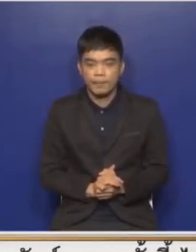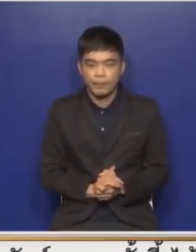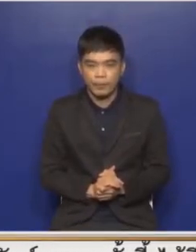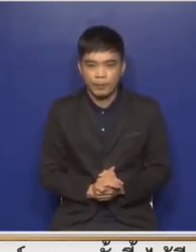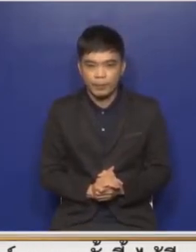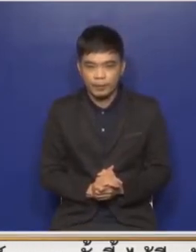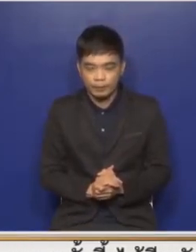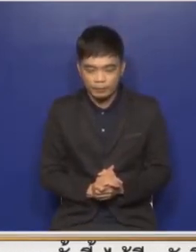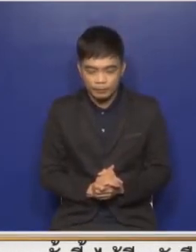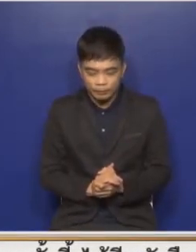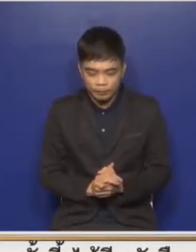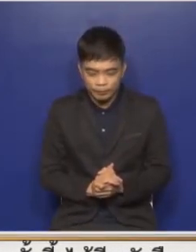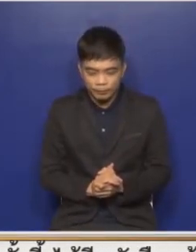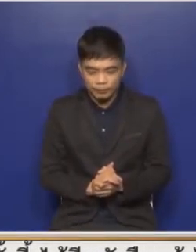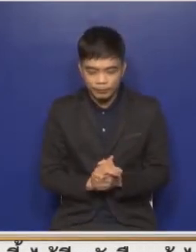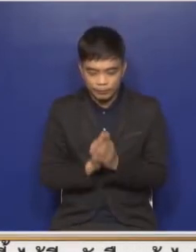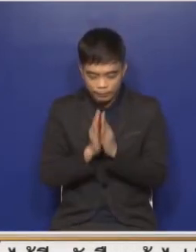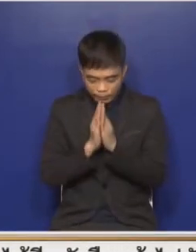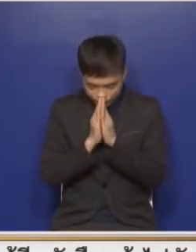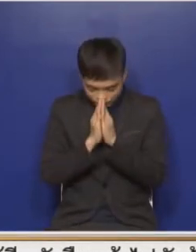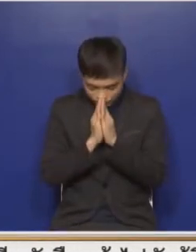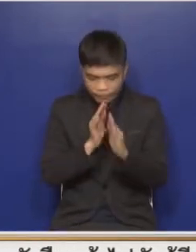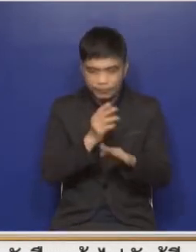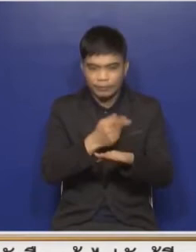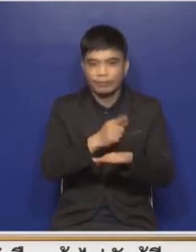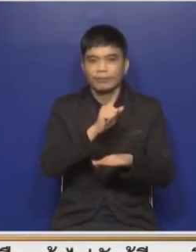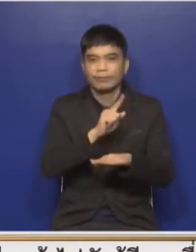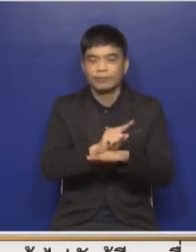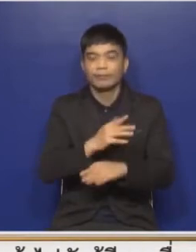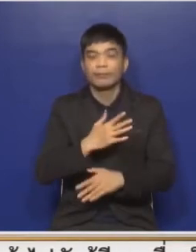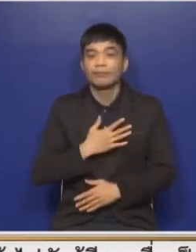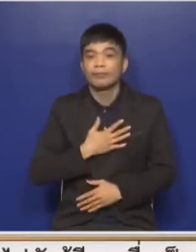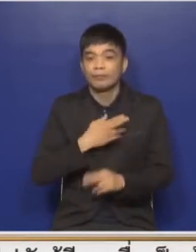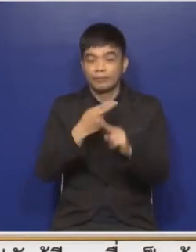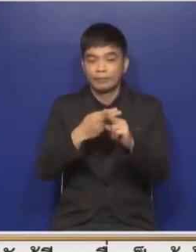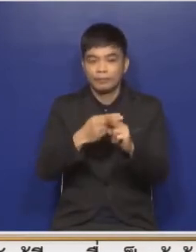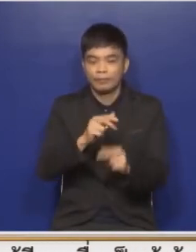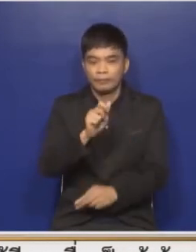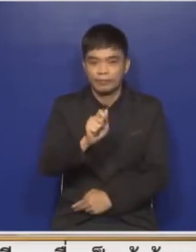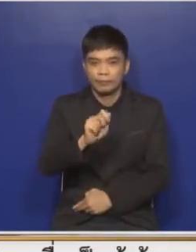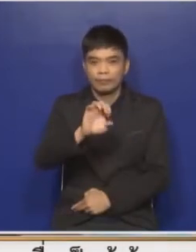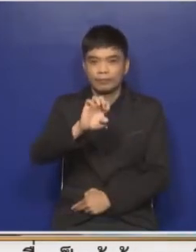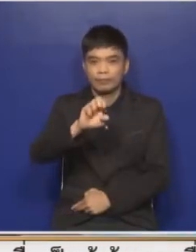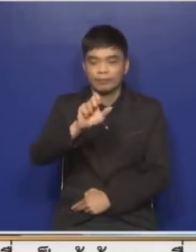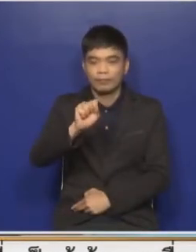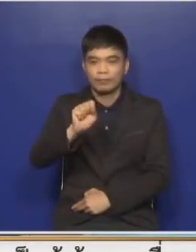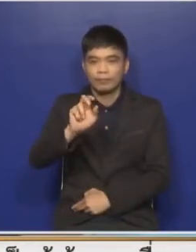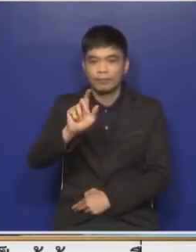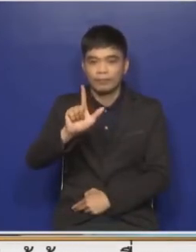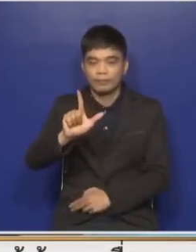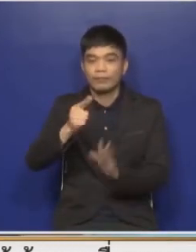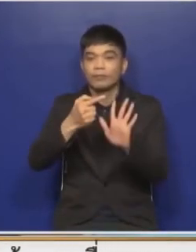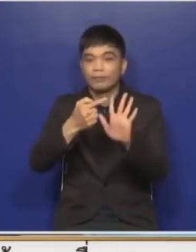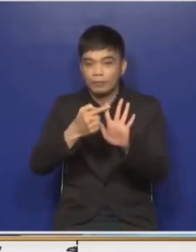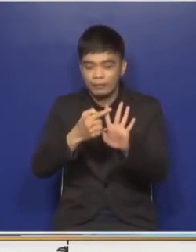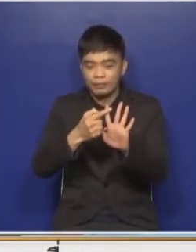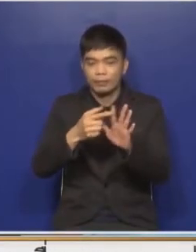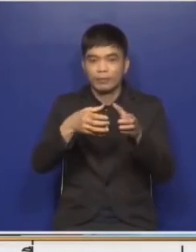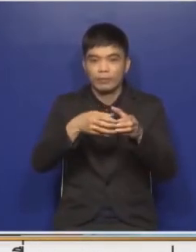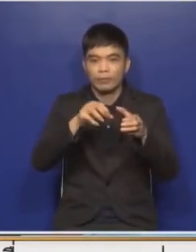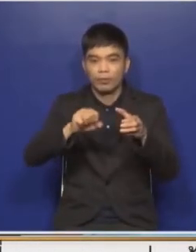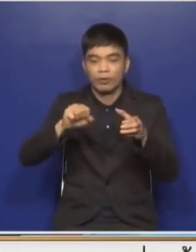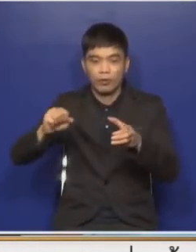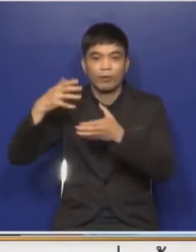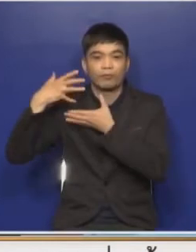กราบเรียนท่านประธานสภาผู้แทนราษฎรที่เคารพครับกระผมนายอิสระสมชัยสมาชิกสภาผู้แทนราษฎรบัญชีรายชื่อพรรคประชาธิปัต